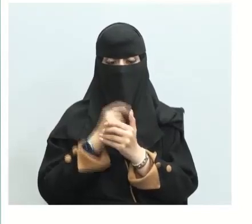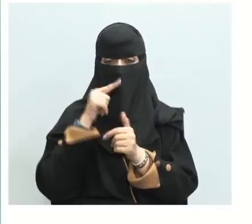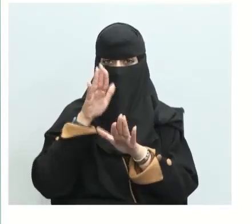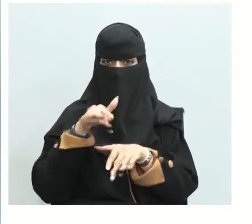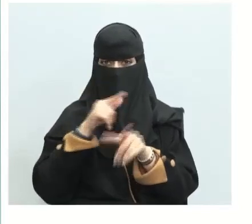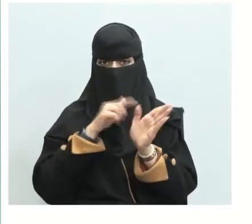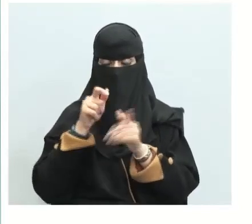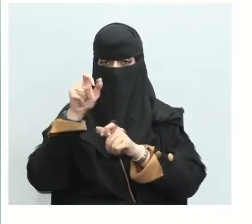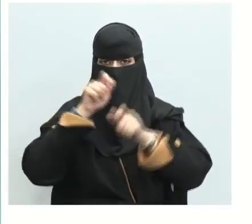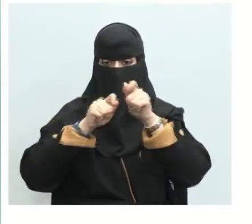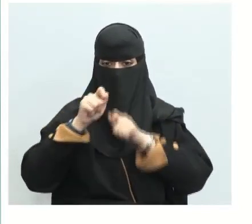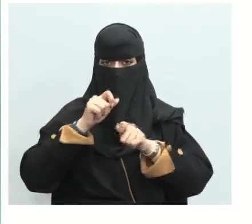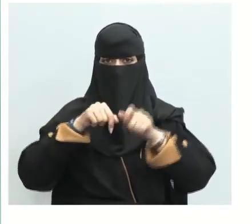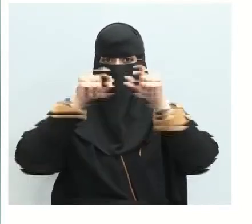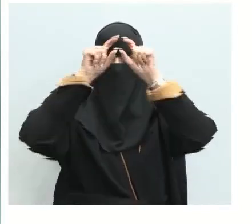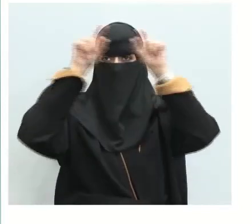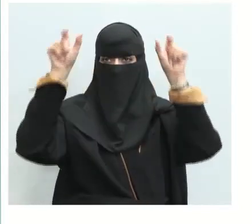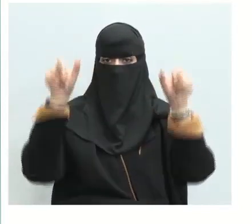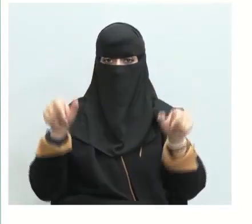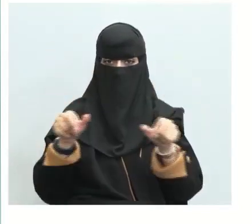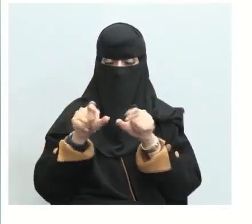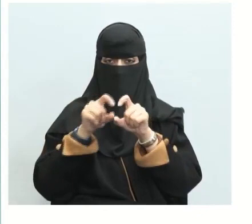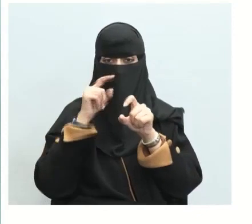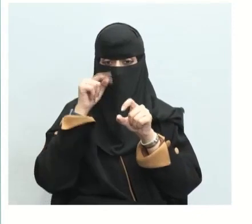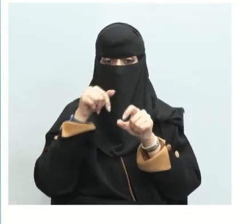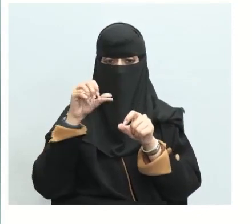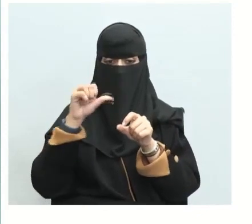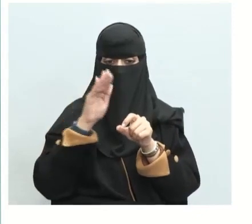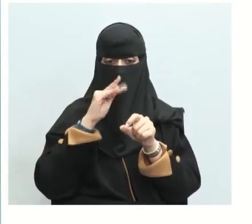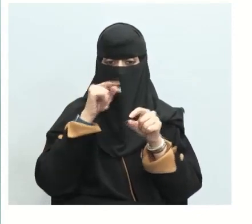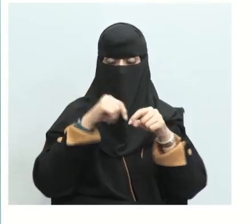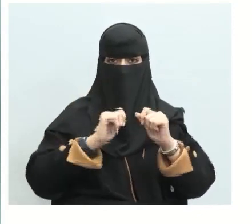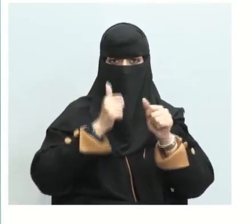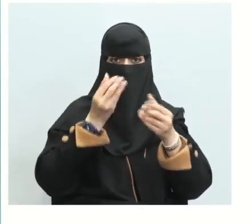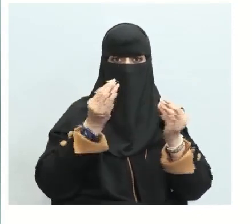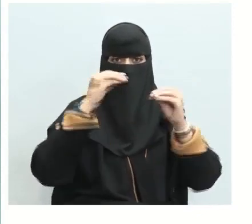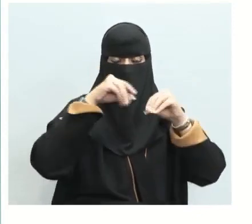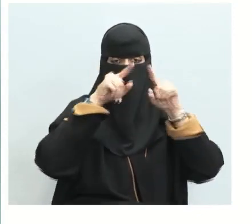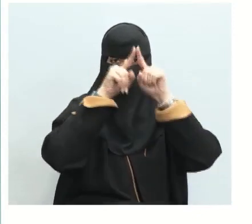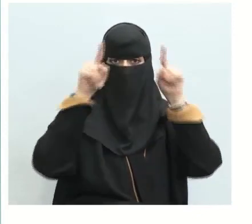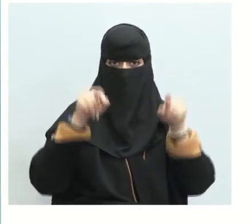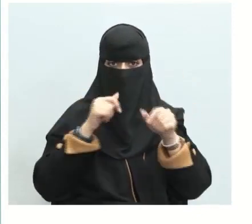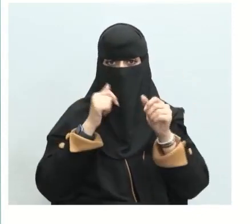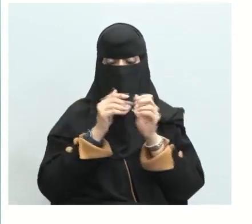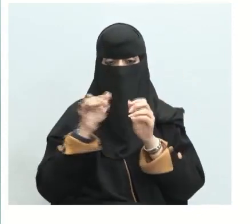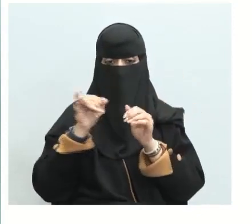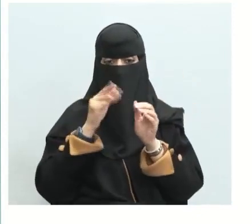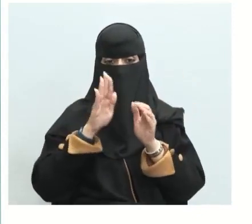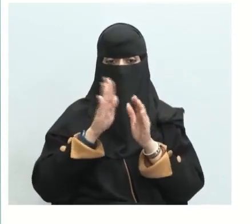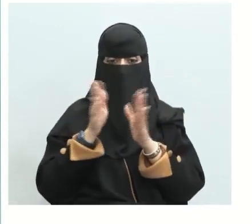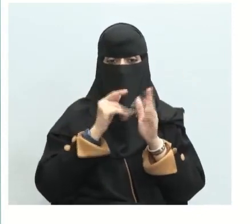إذن لاستخدام إطار العرض أو الوسم ميتا نقوم بإدراجه في صفحة مشجعي كرة القدم التي